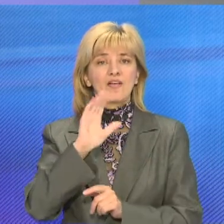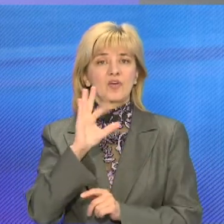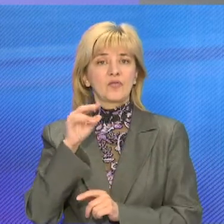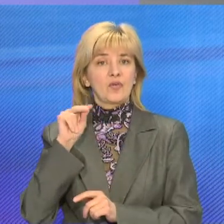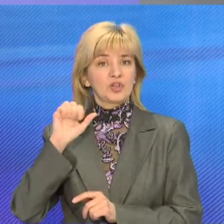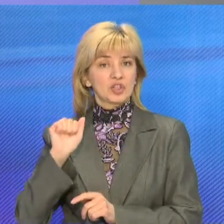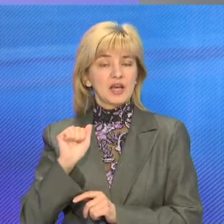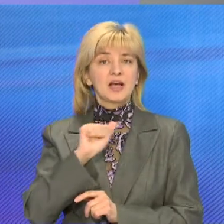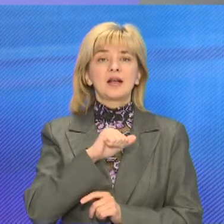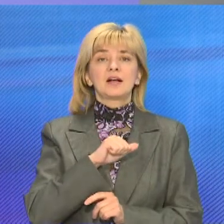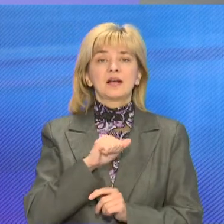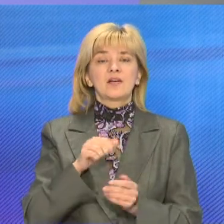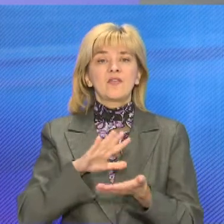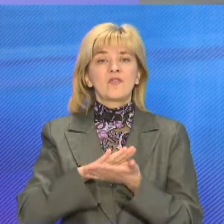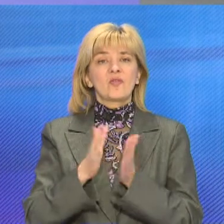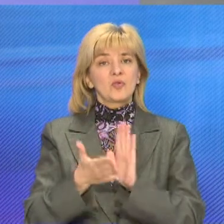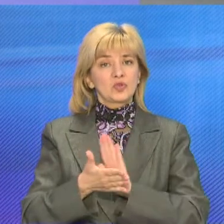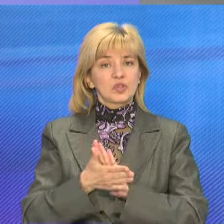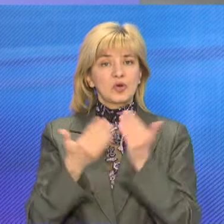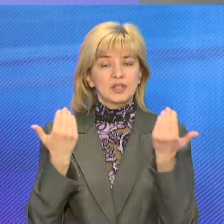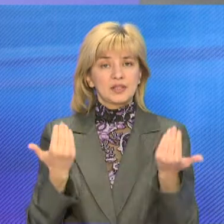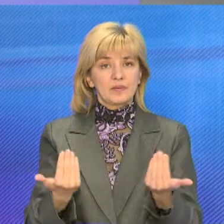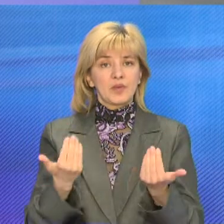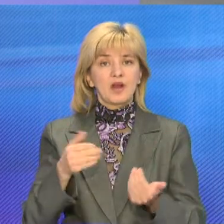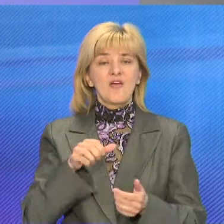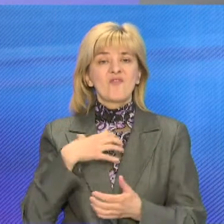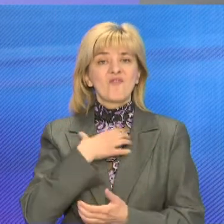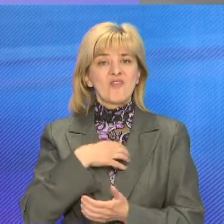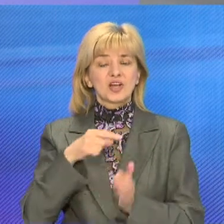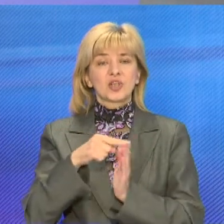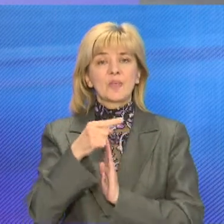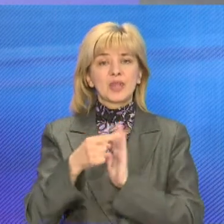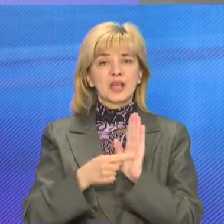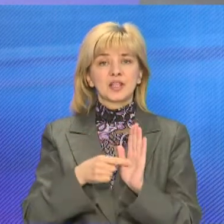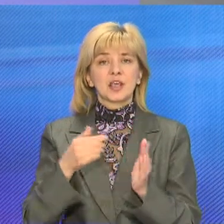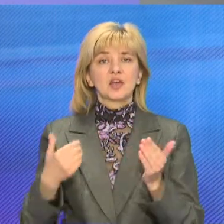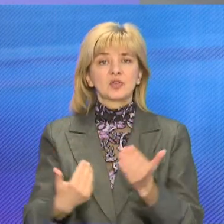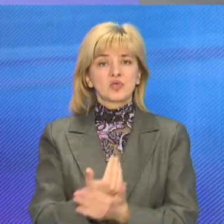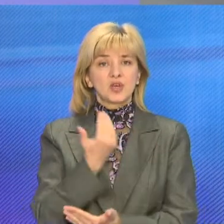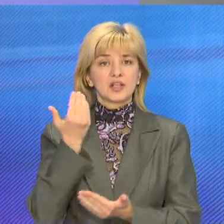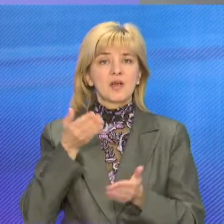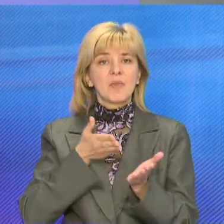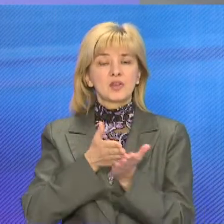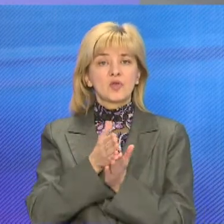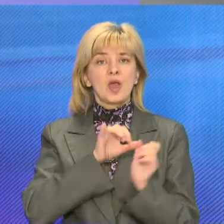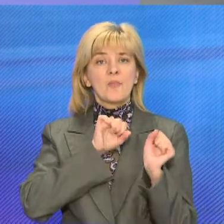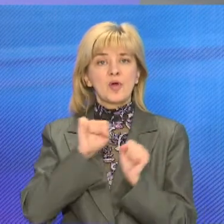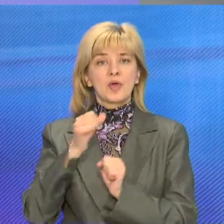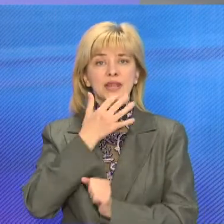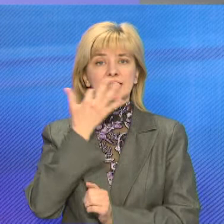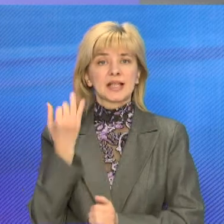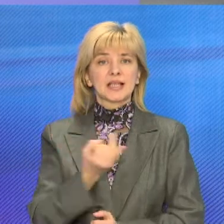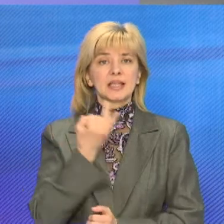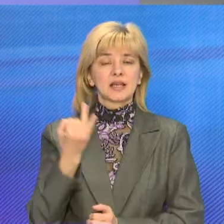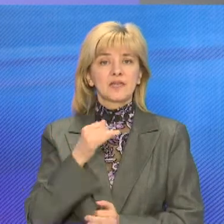склаўшихся непростых военно-политичных умовах принциповую важность набывают пытания сучасных подыходов до обороны национальных интересов